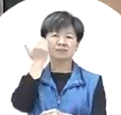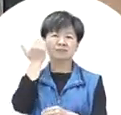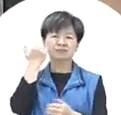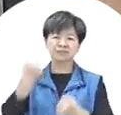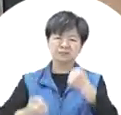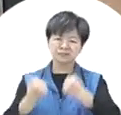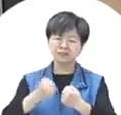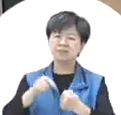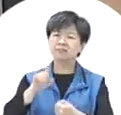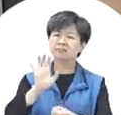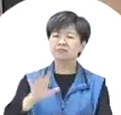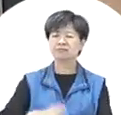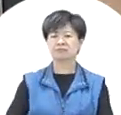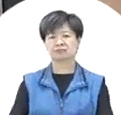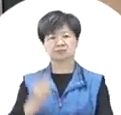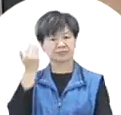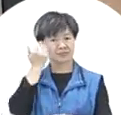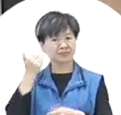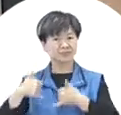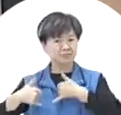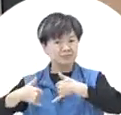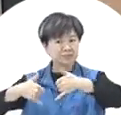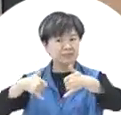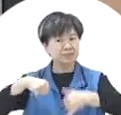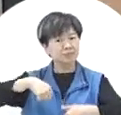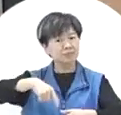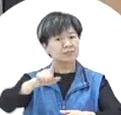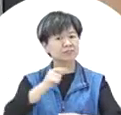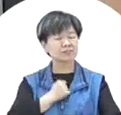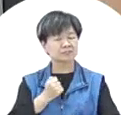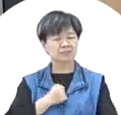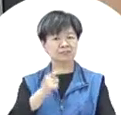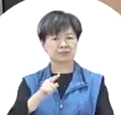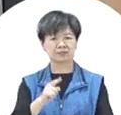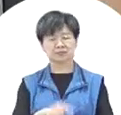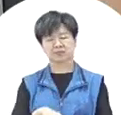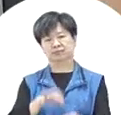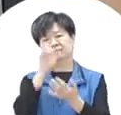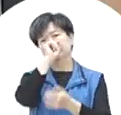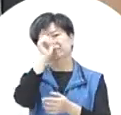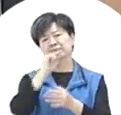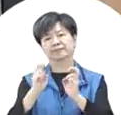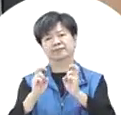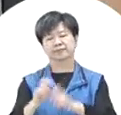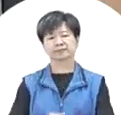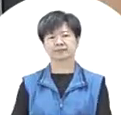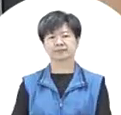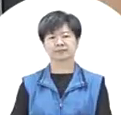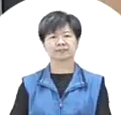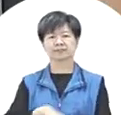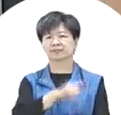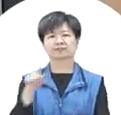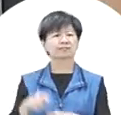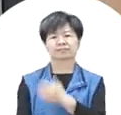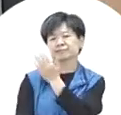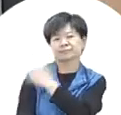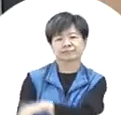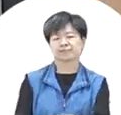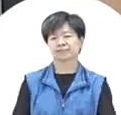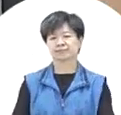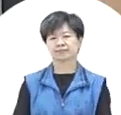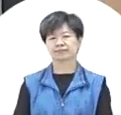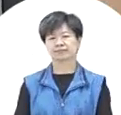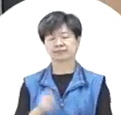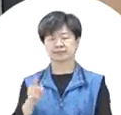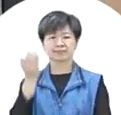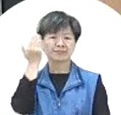讲，市长，客运的路线其实你也知道，然后一直在缩减，因为吼业者根本都没被经营啦，你说他们怎么去做